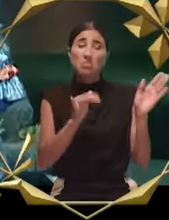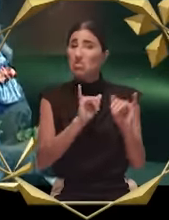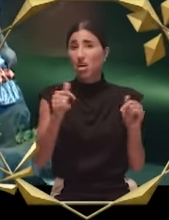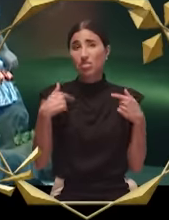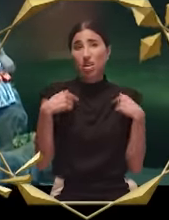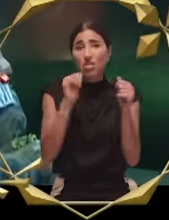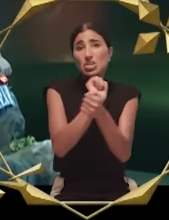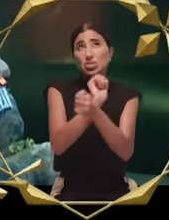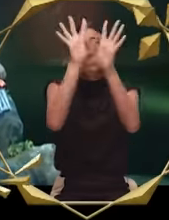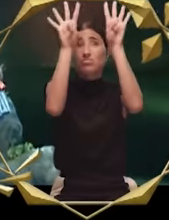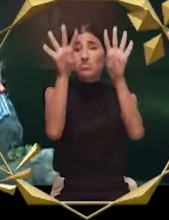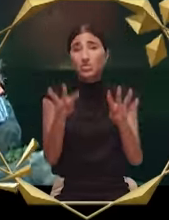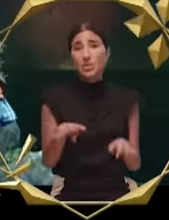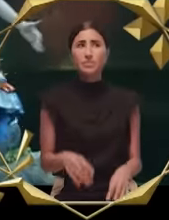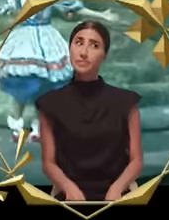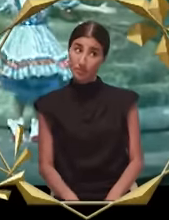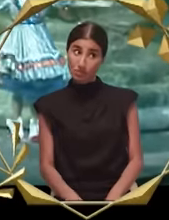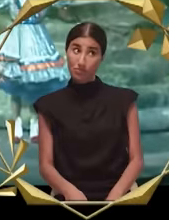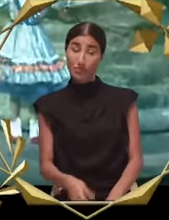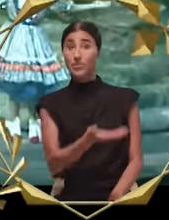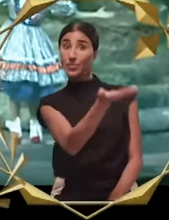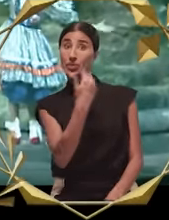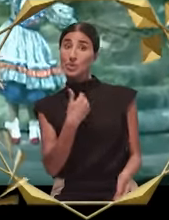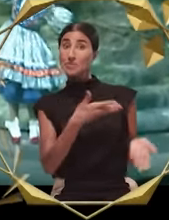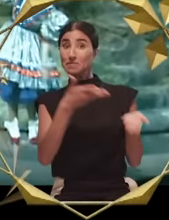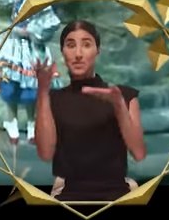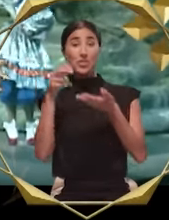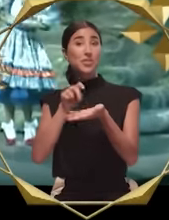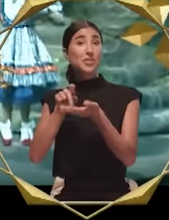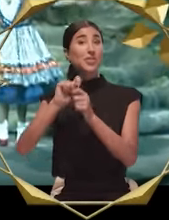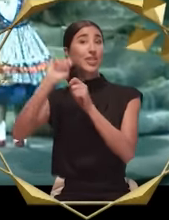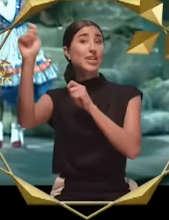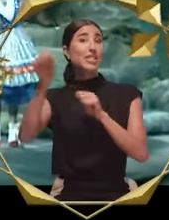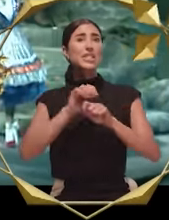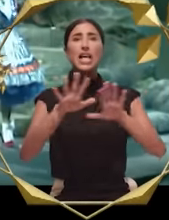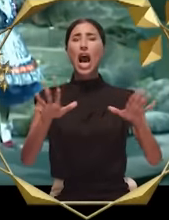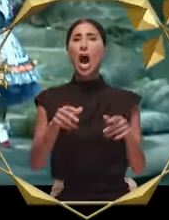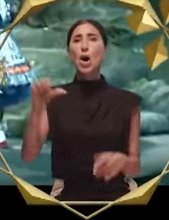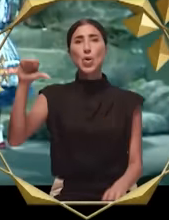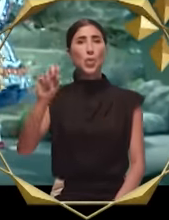في عرني محبوس سر معنى لساحري وقوى